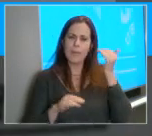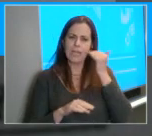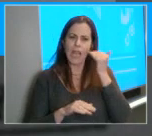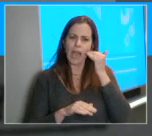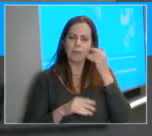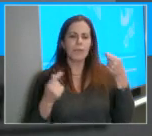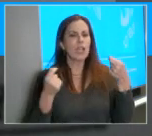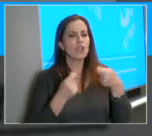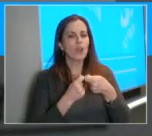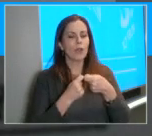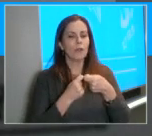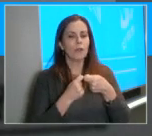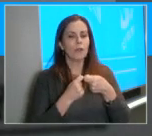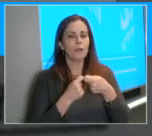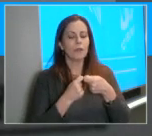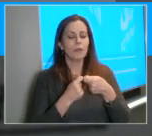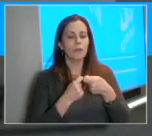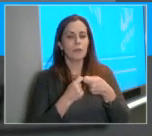האמריקאית בדבר נגיד